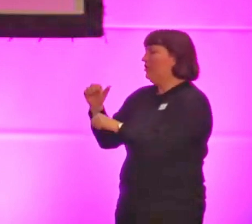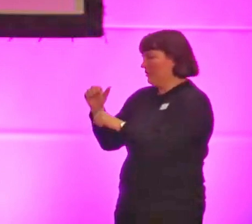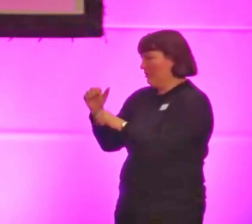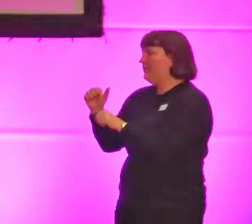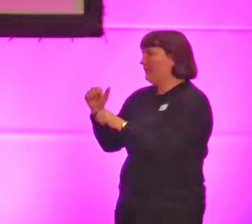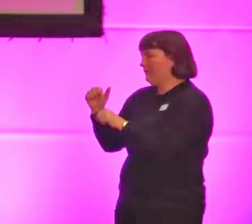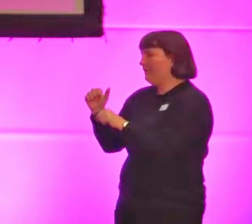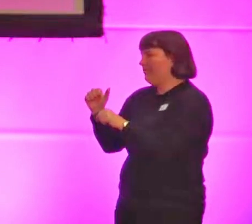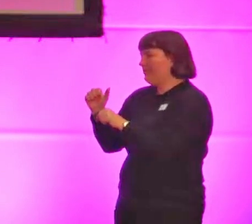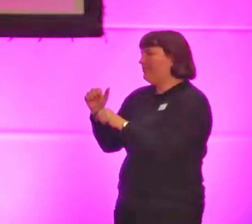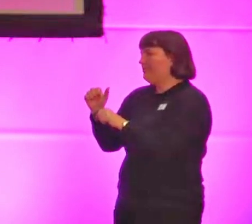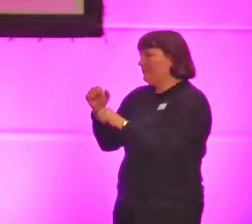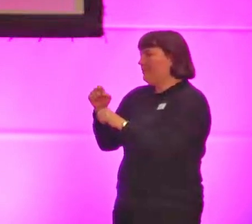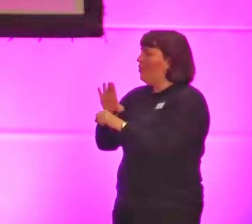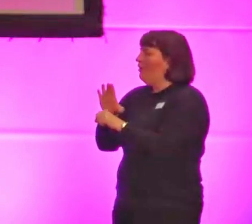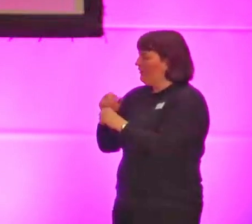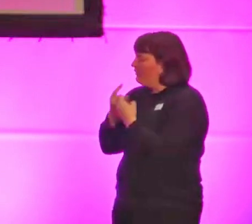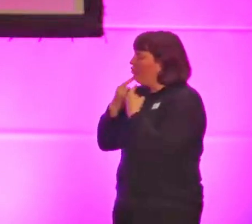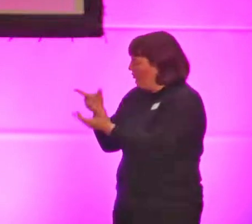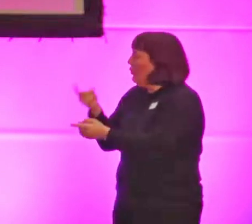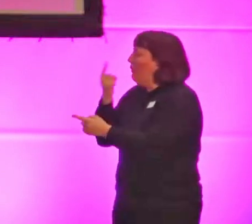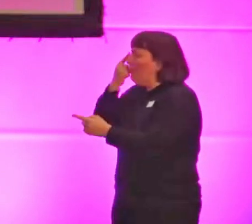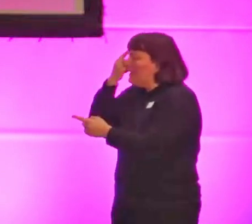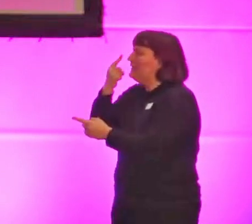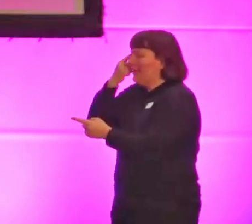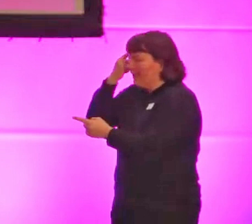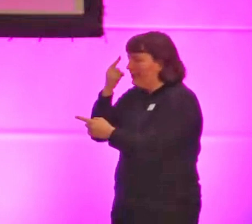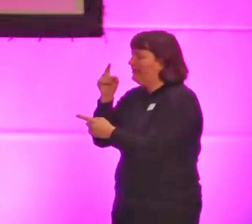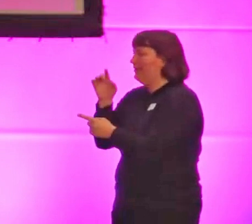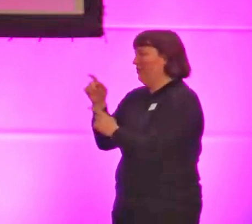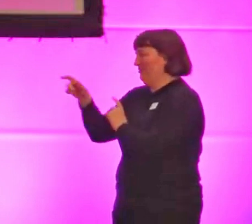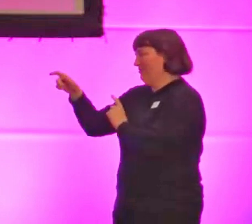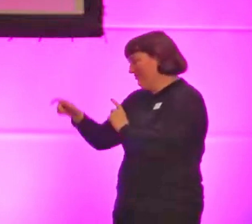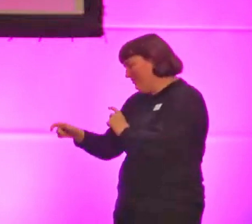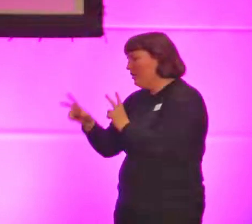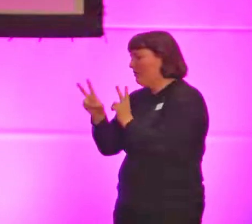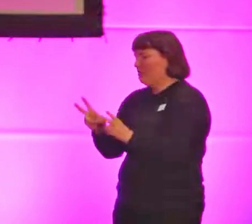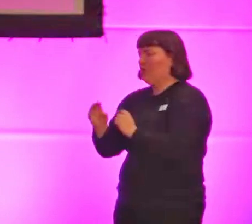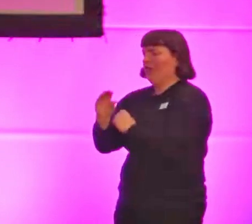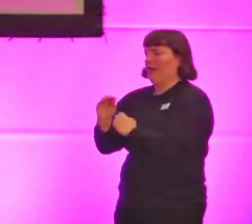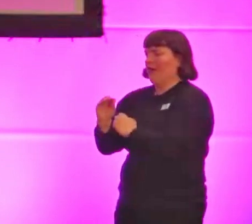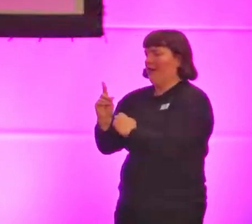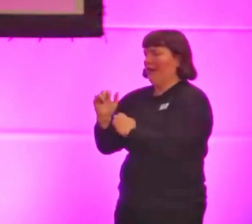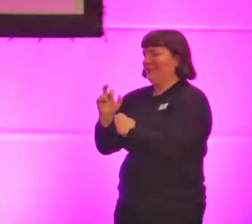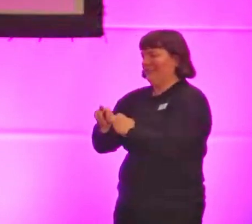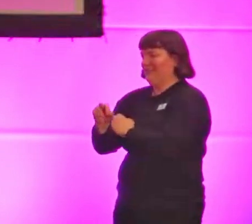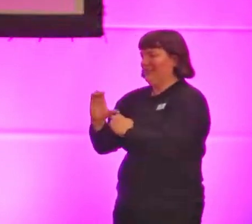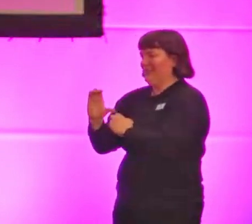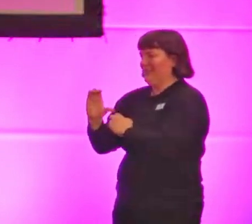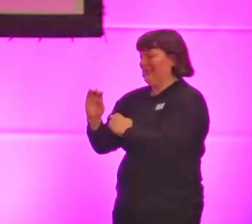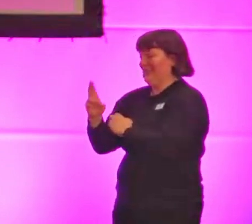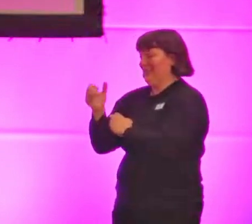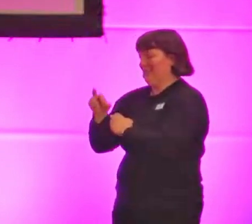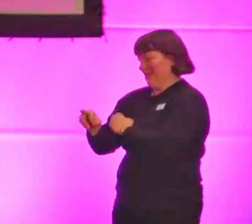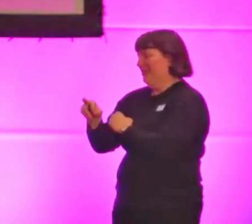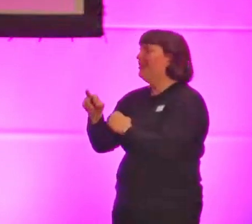2016 delgavs de misstankar. Både Ian Lundin och Alexander Schneider. Så han var ju en tjänst, han var ju mest